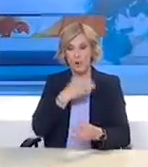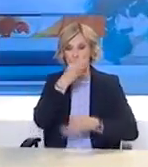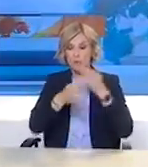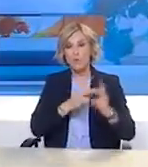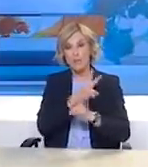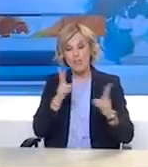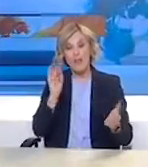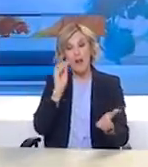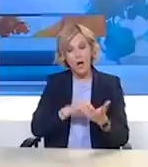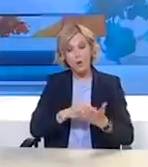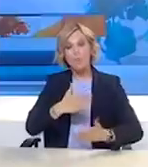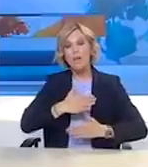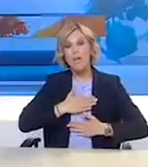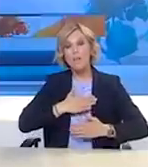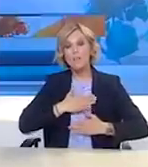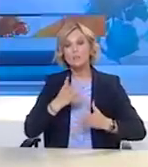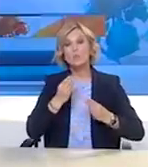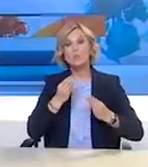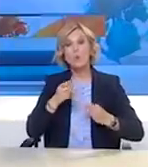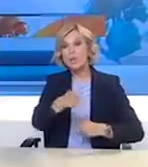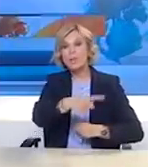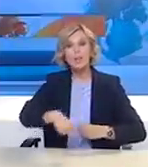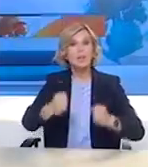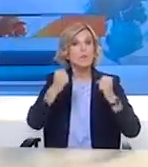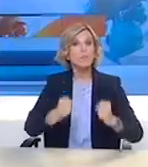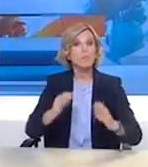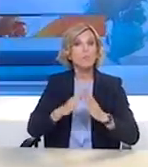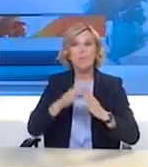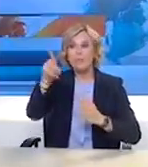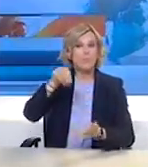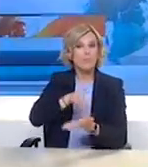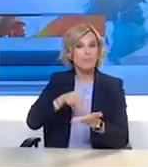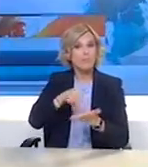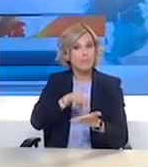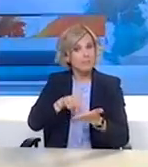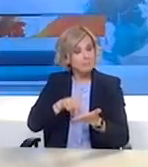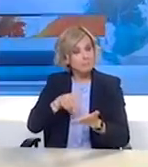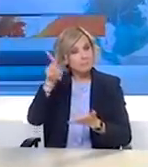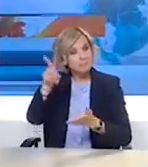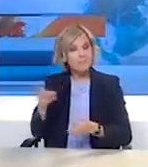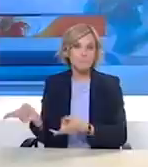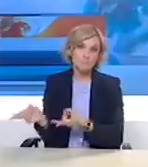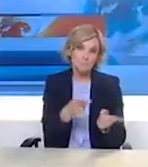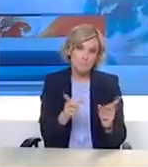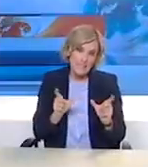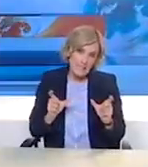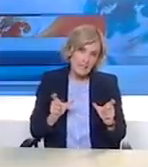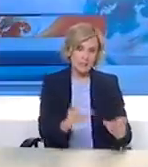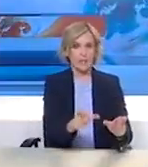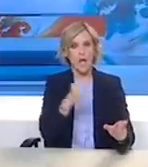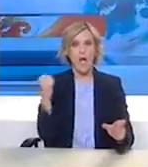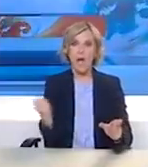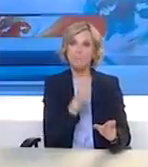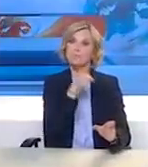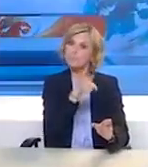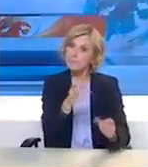και να ευχαριστήσω τη συντριπτική πλειοψηφία των κατοίκων των οικισμών που έχουν μπει στη Λάρισα σε καραντίνα, διότι